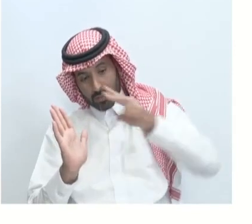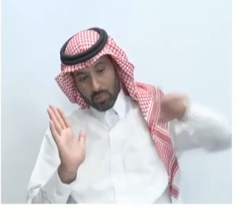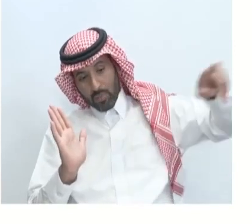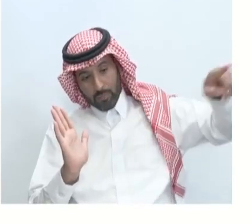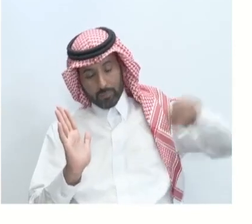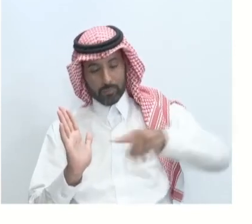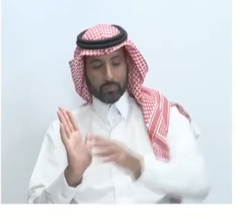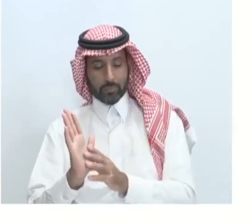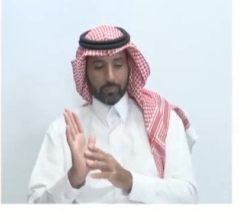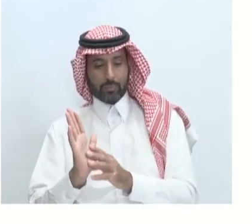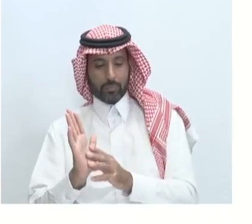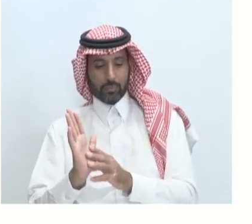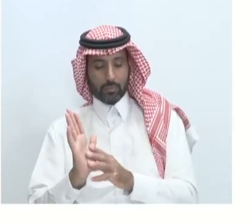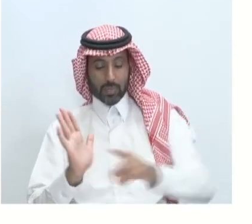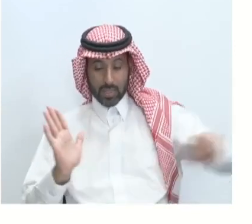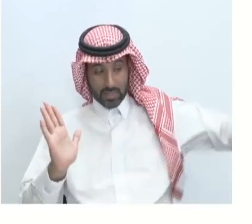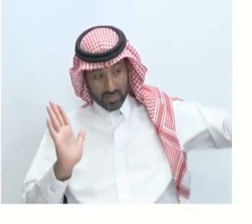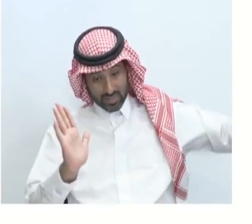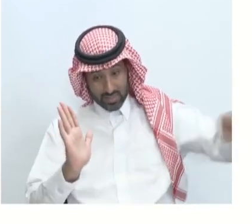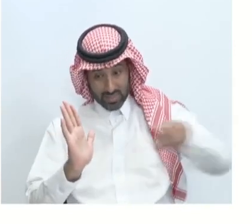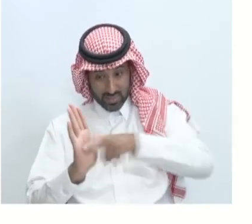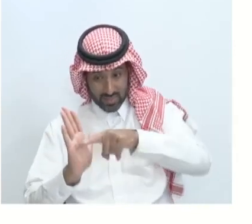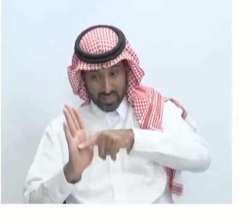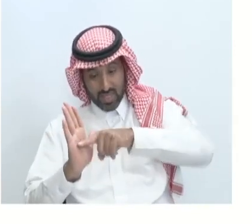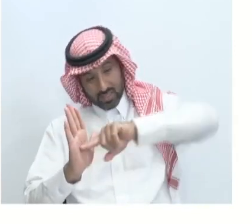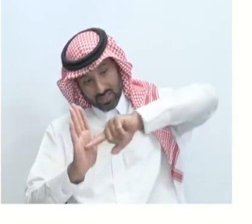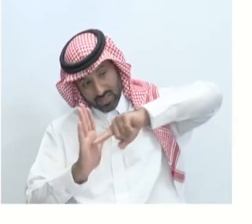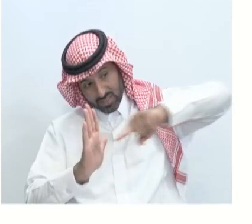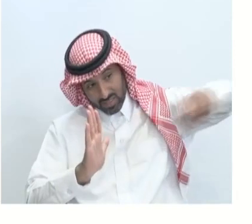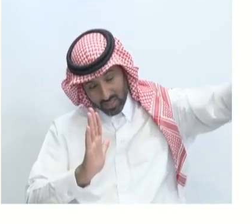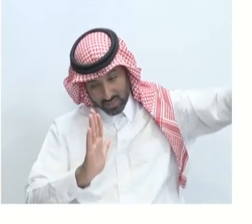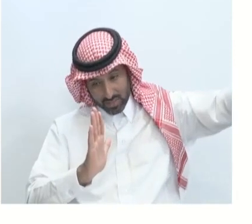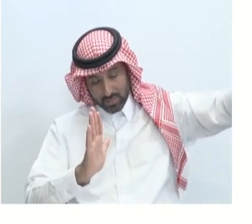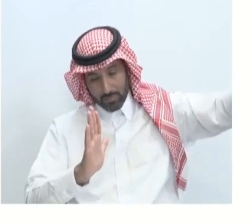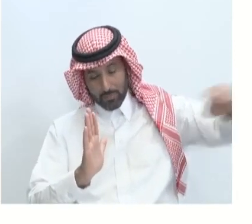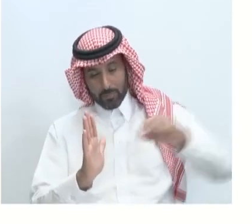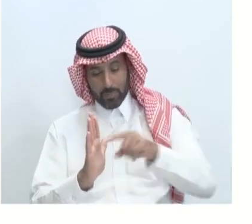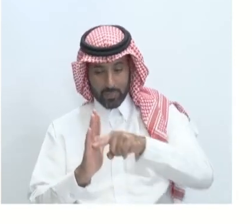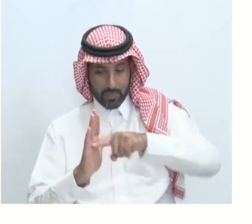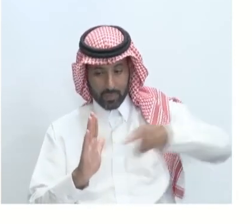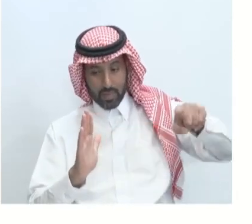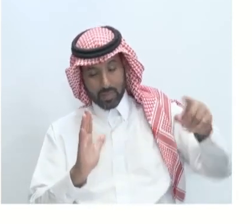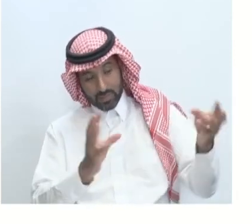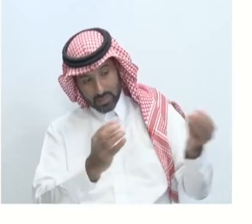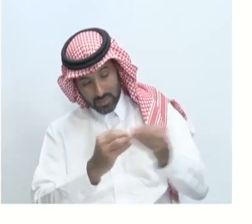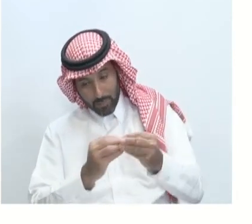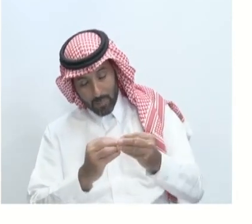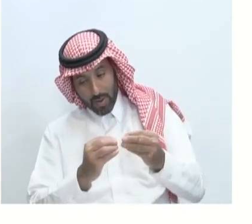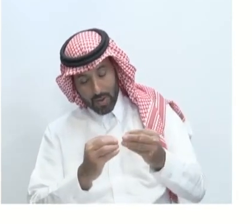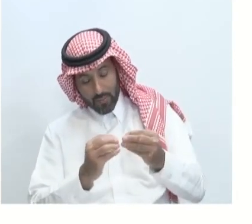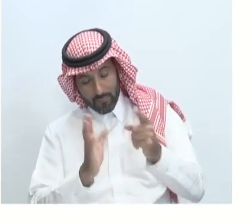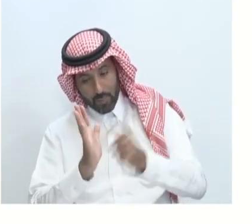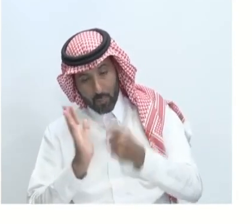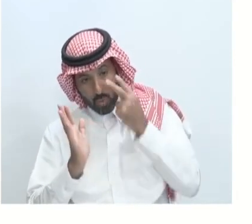الرئيسه وتعكسها مره اخرى خارج انبوبه المنظار فتتجمع في